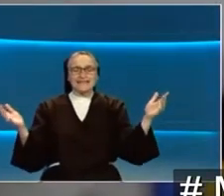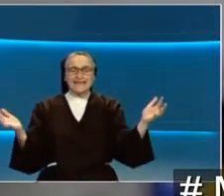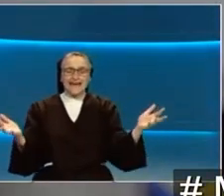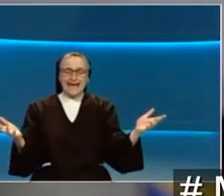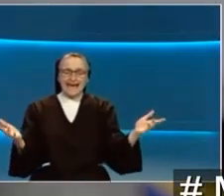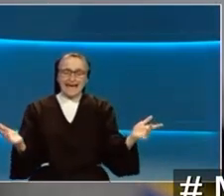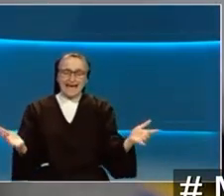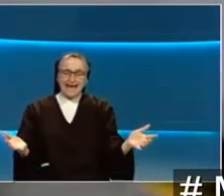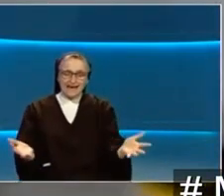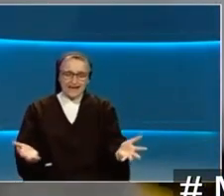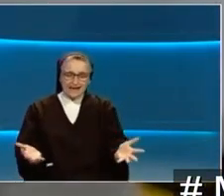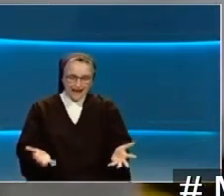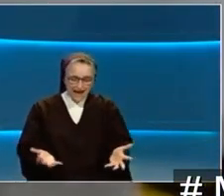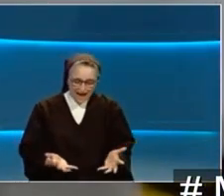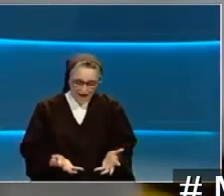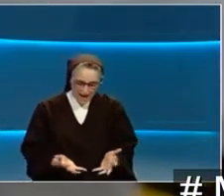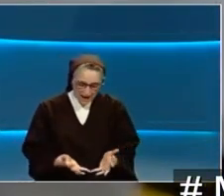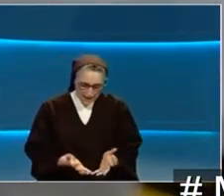faciem